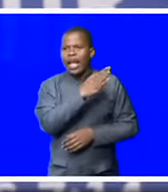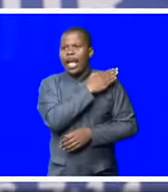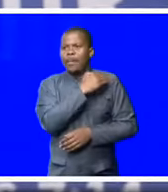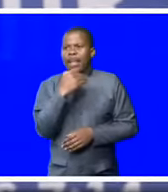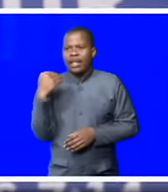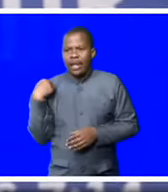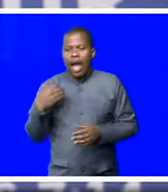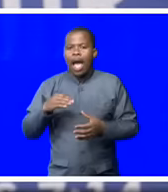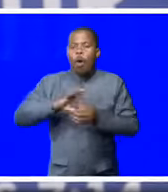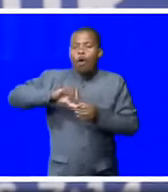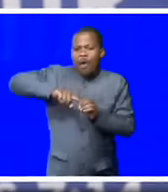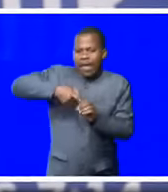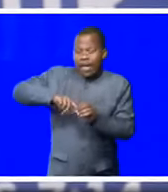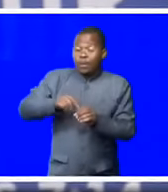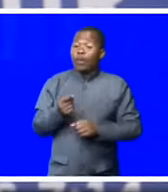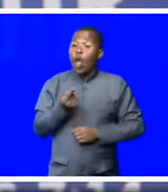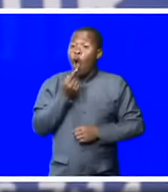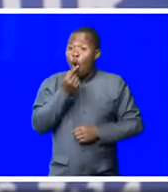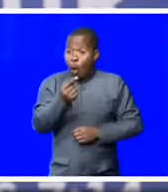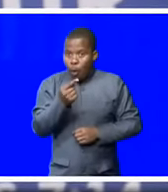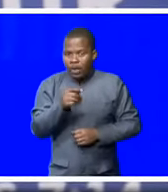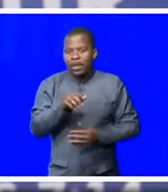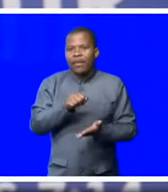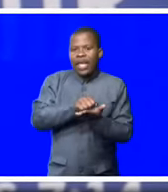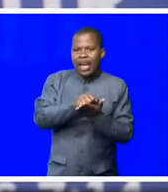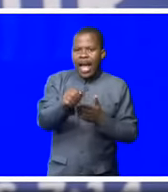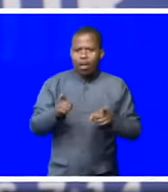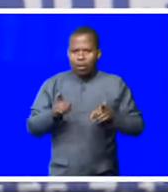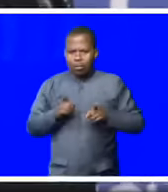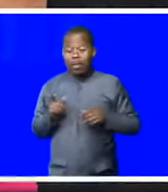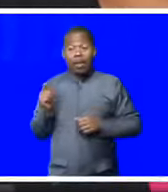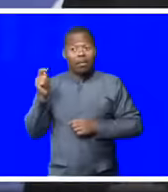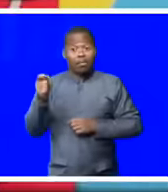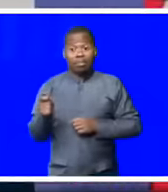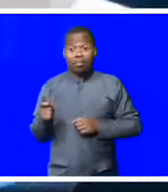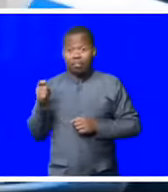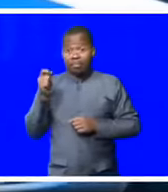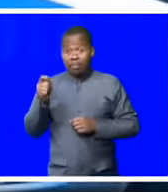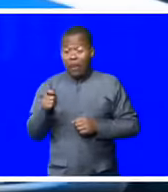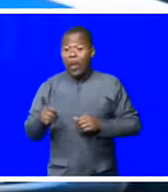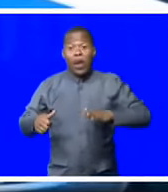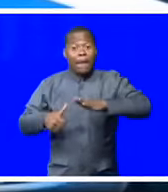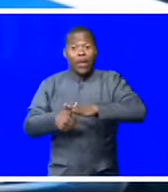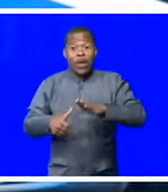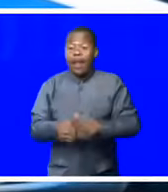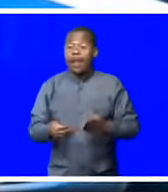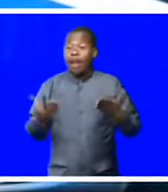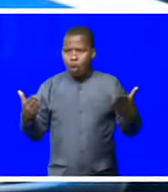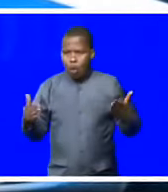wemhlanga ulicabho lesive kungakodwa ikhulithi khuthathwa kuthi tikhiphe imbali.